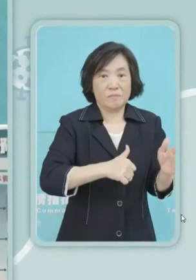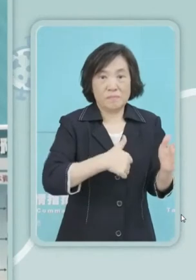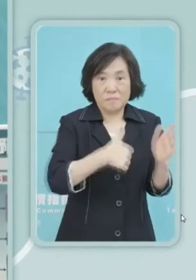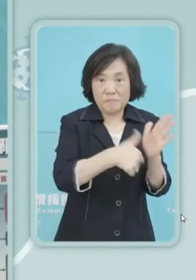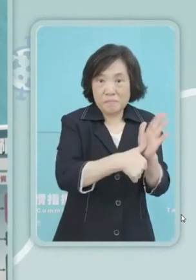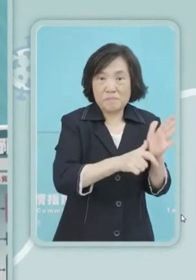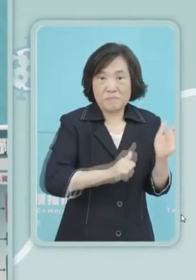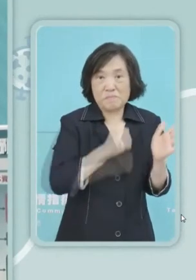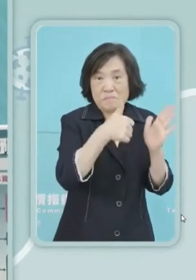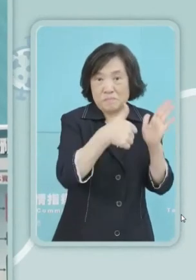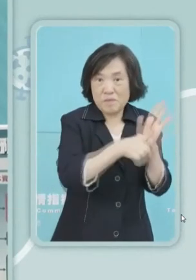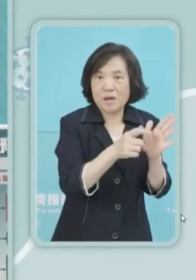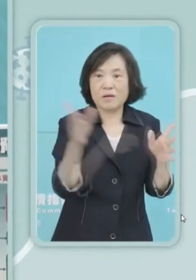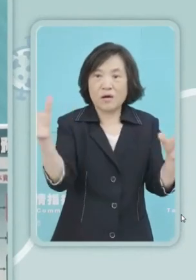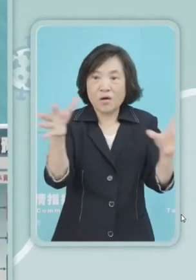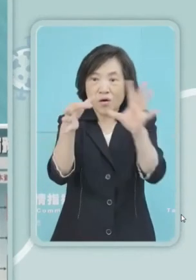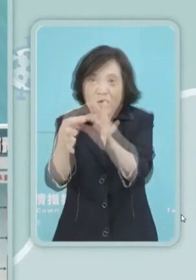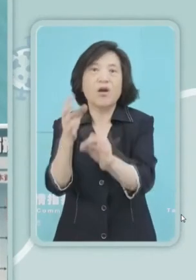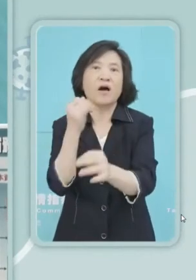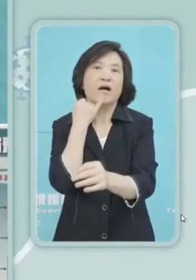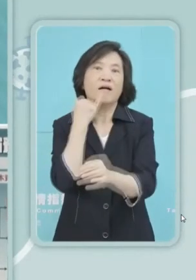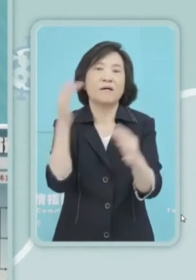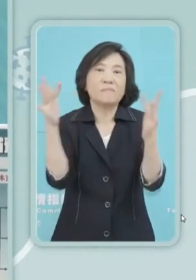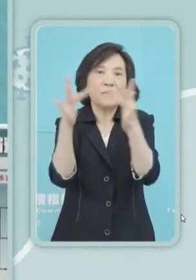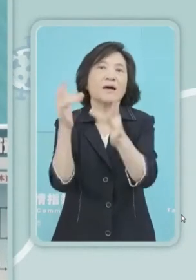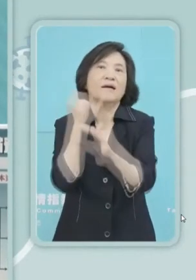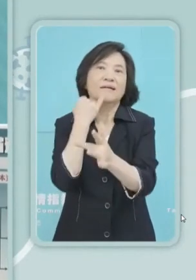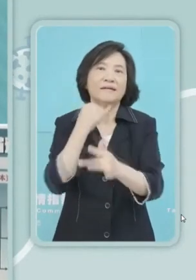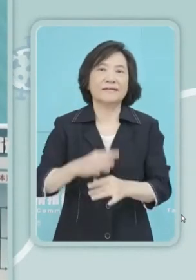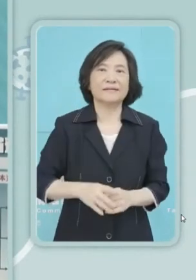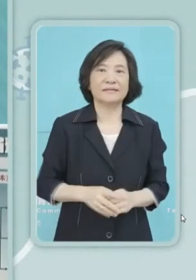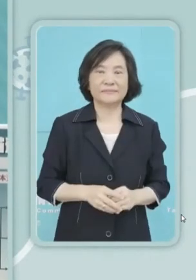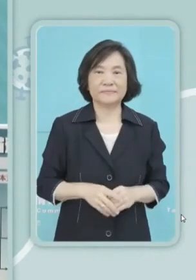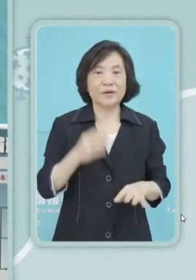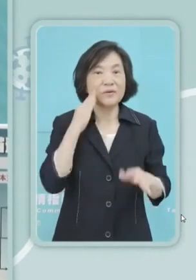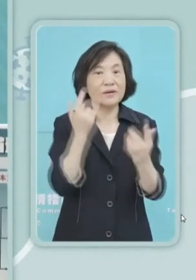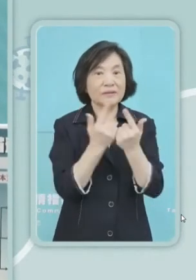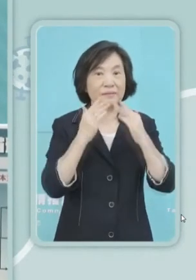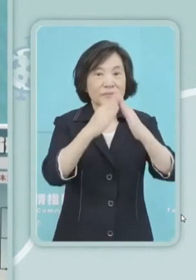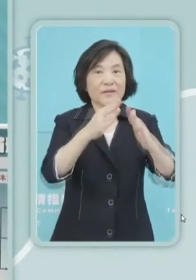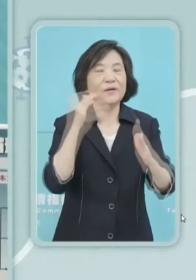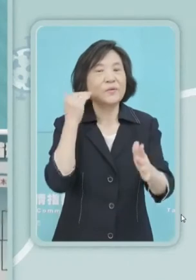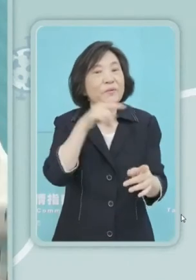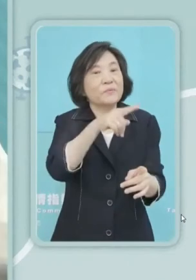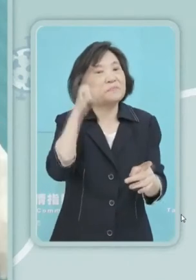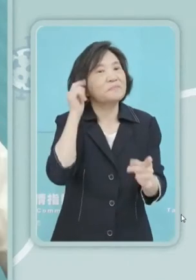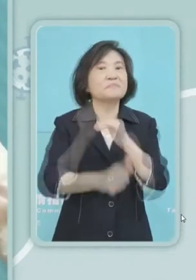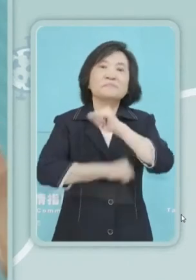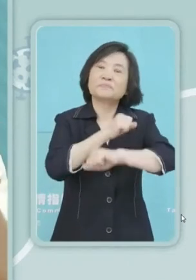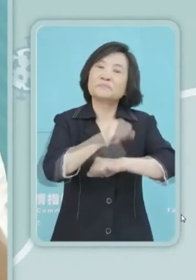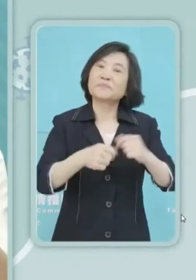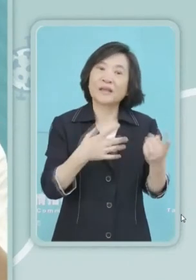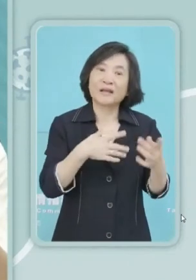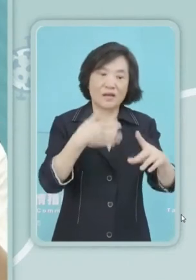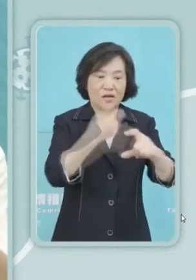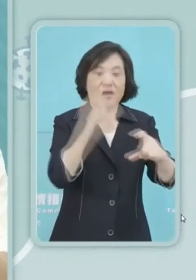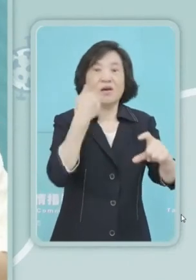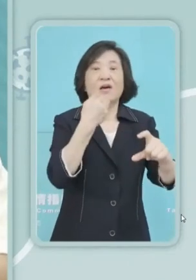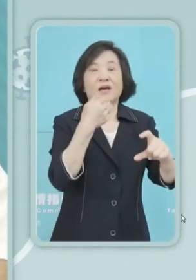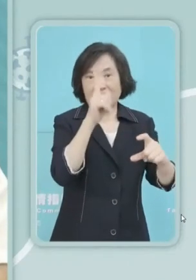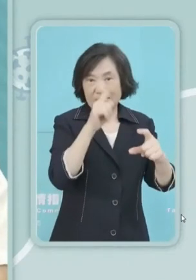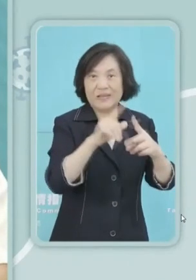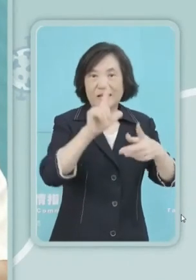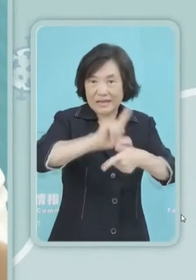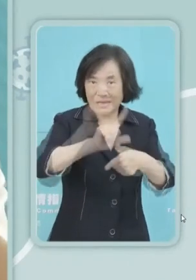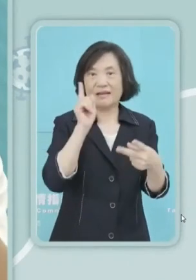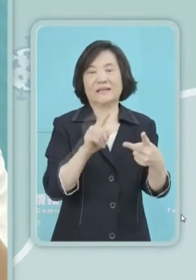去，这样就可以了。所以，如果要在台北哈，这个生活愉快，你知道哈，一卡一通一户，请